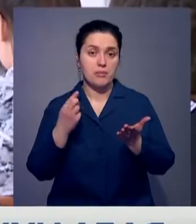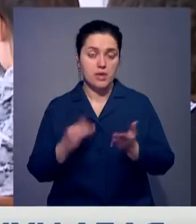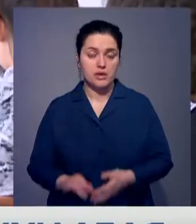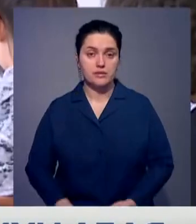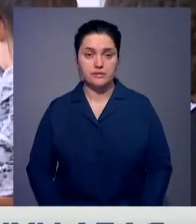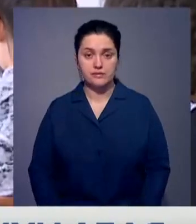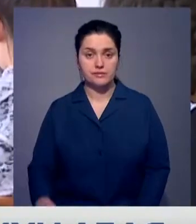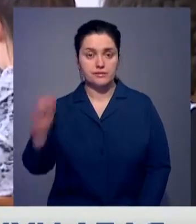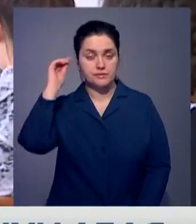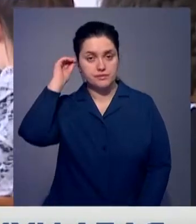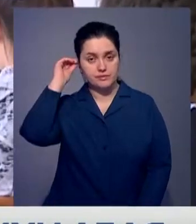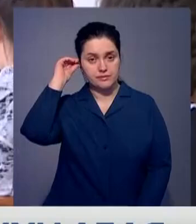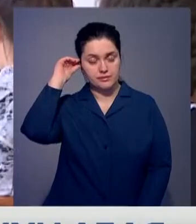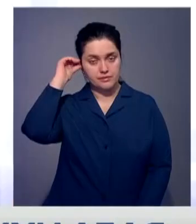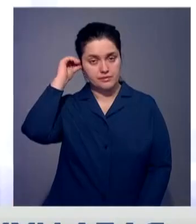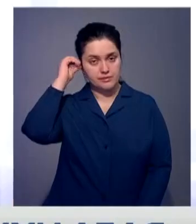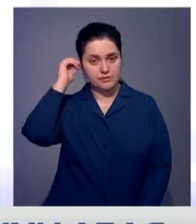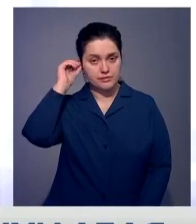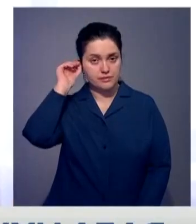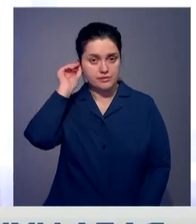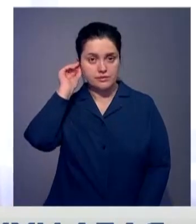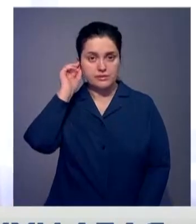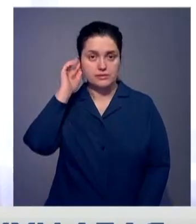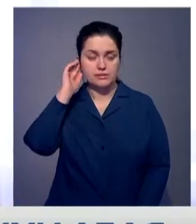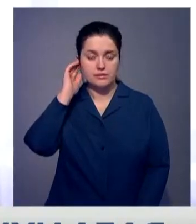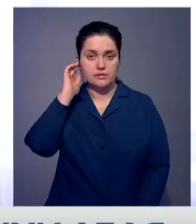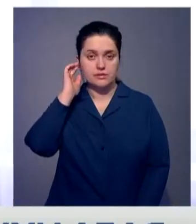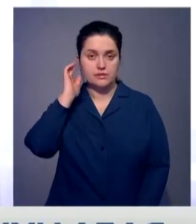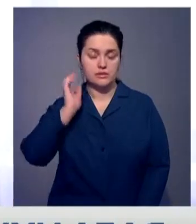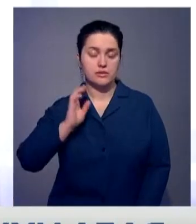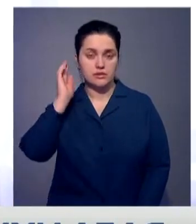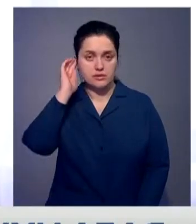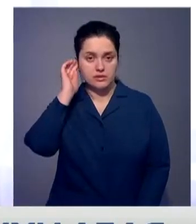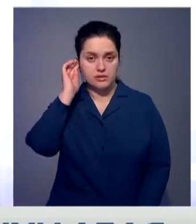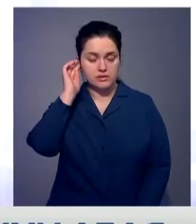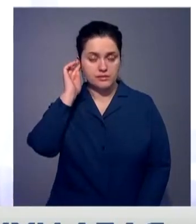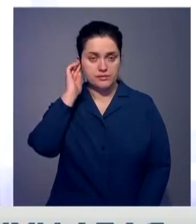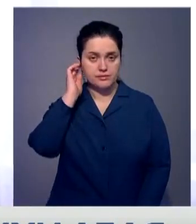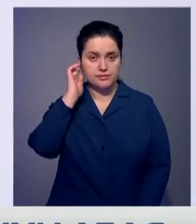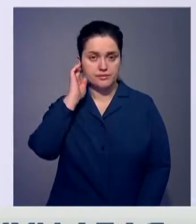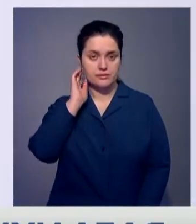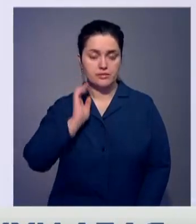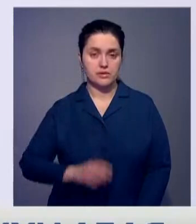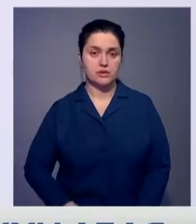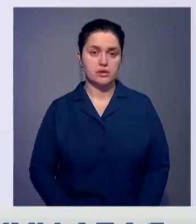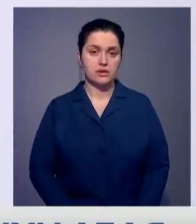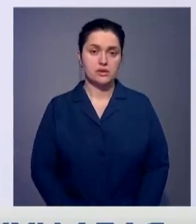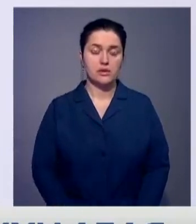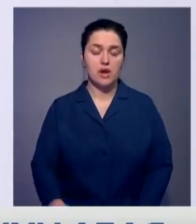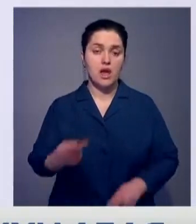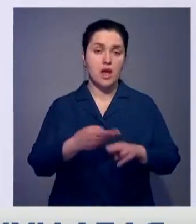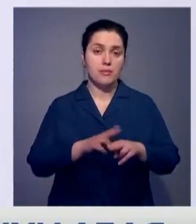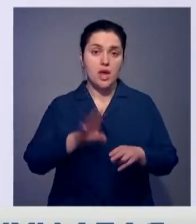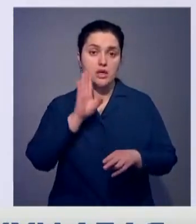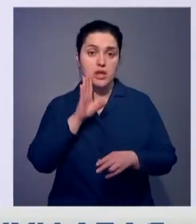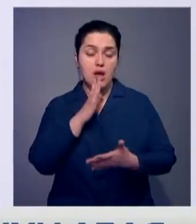теперь там бар уменьшив колеса кей наук о яркого ляпко nusha а это ян ободка жибек оба